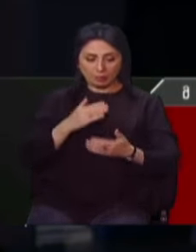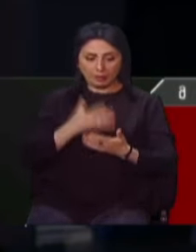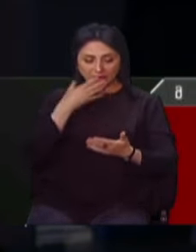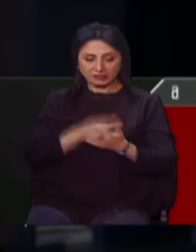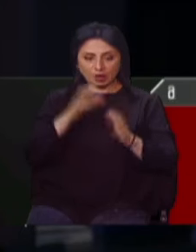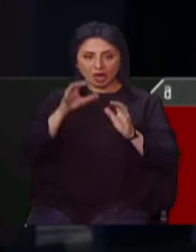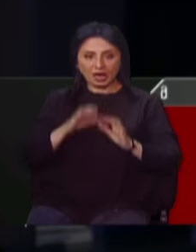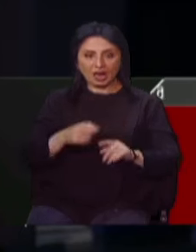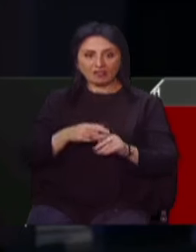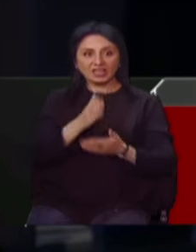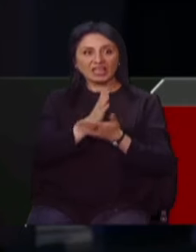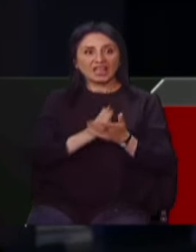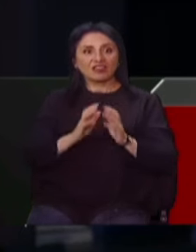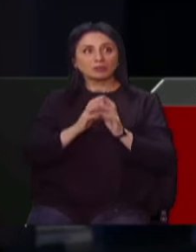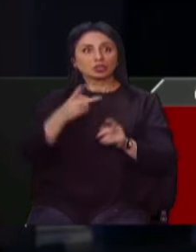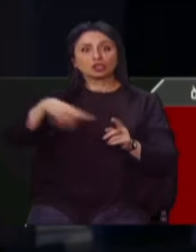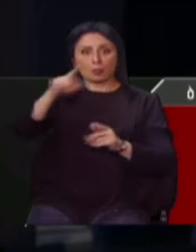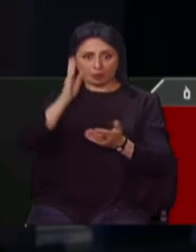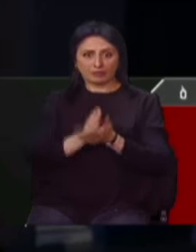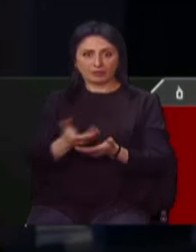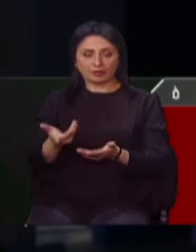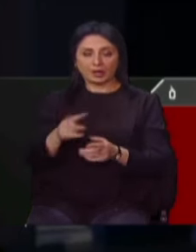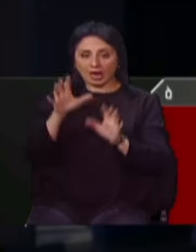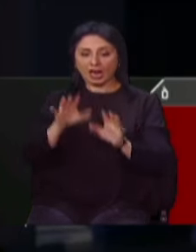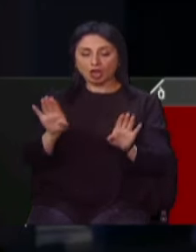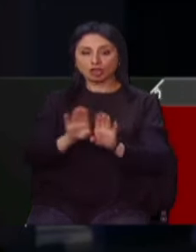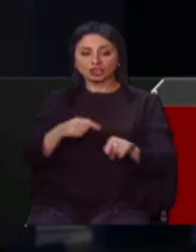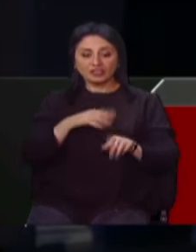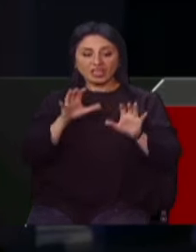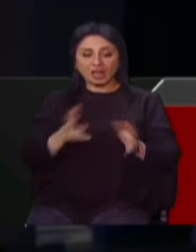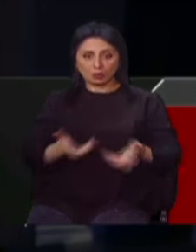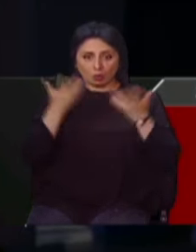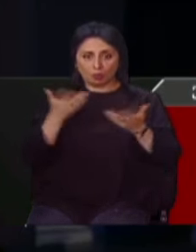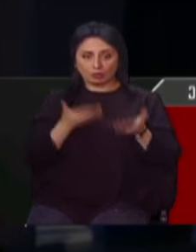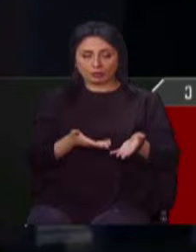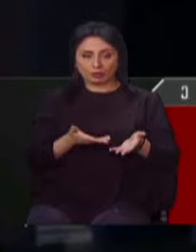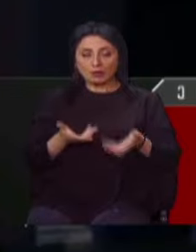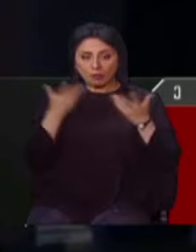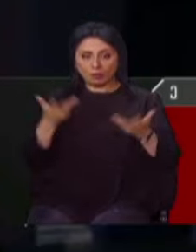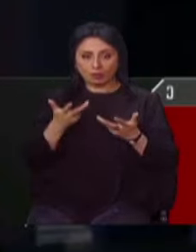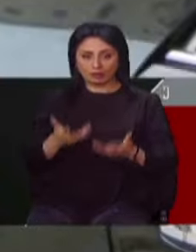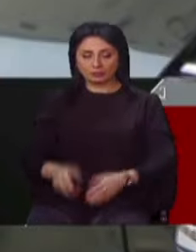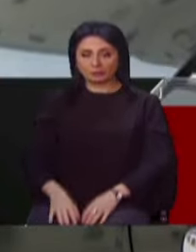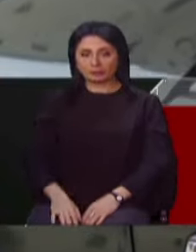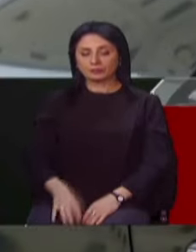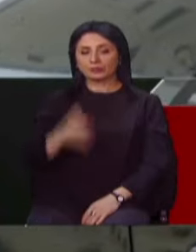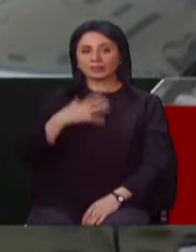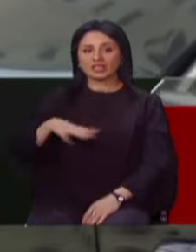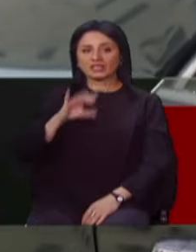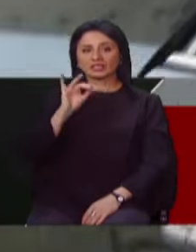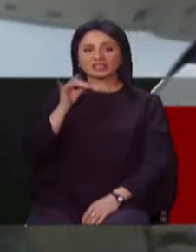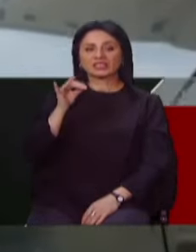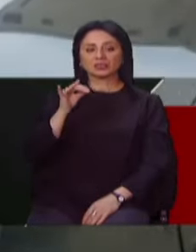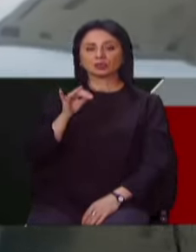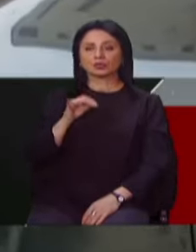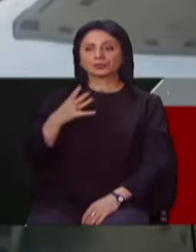რომელსაც იღებს ლამის ნახევარი მსოფლიო და ყველა ამ კანონთან შედარებით ჩვენი კანონი ყველაზე უფრო ლიბერალური და ჰუმანური არის. საქართველოს